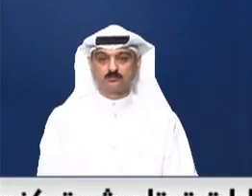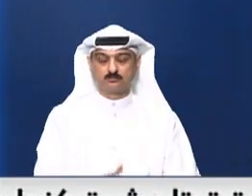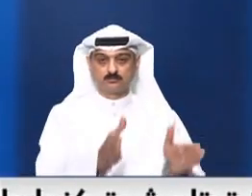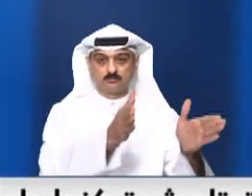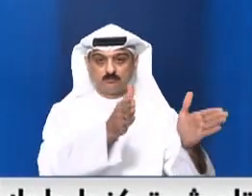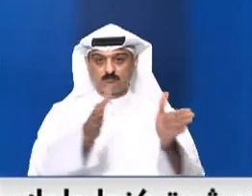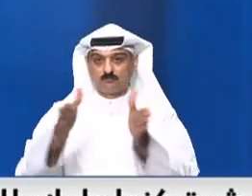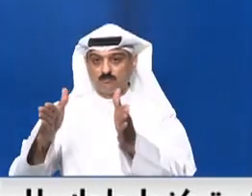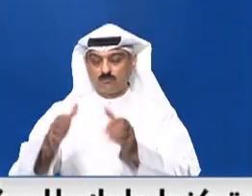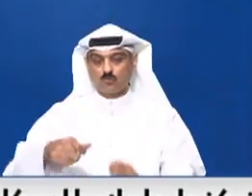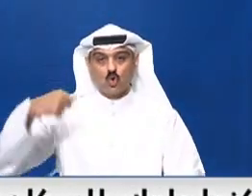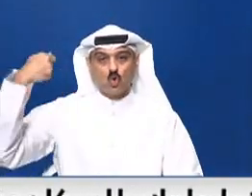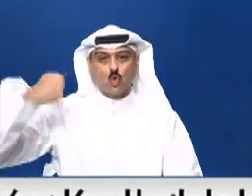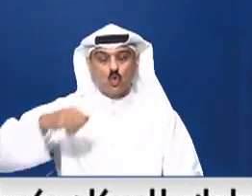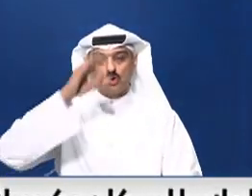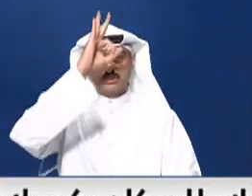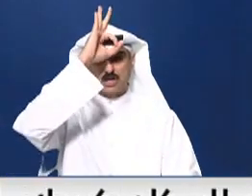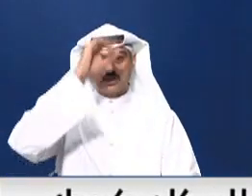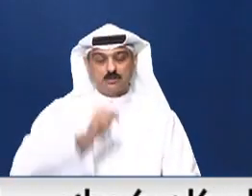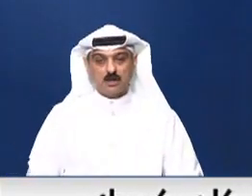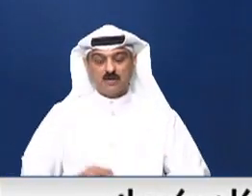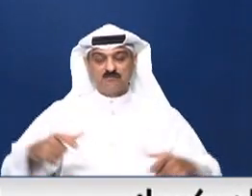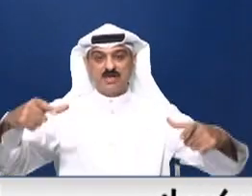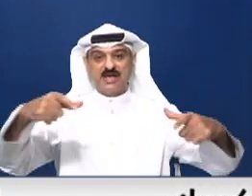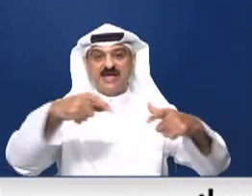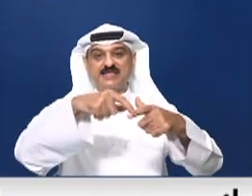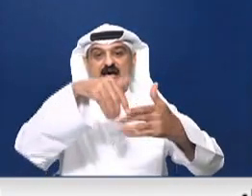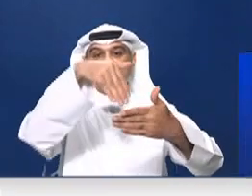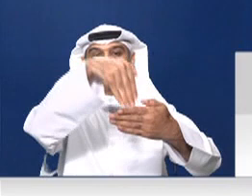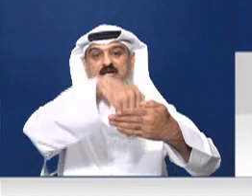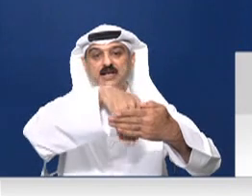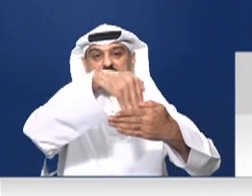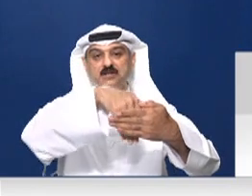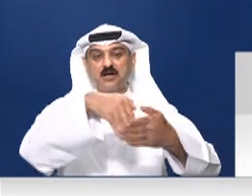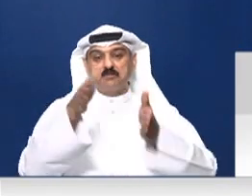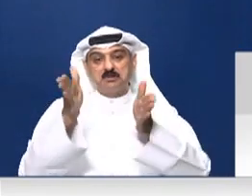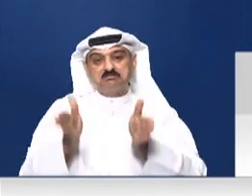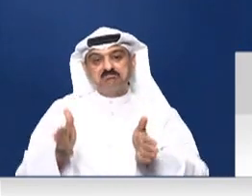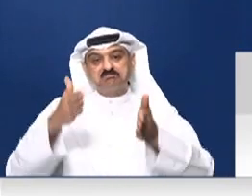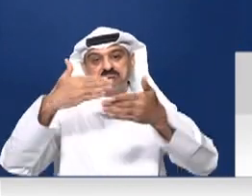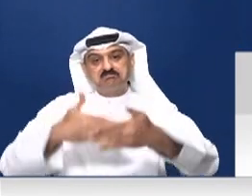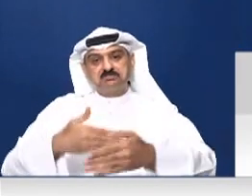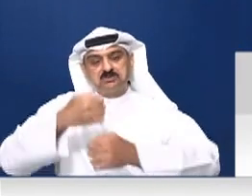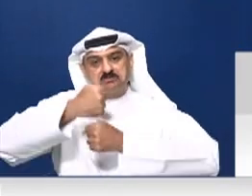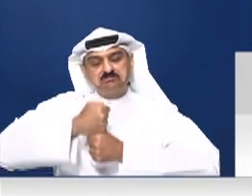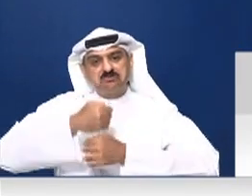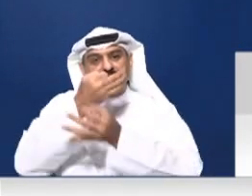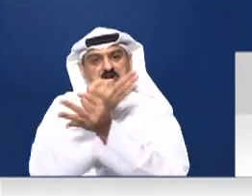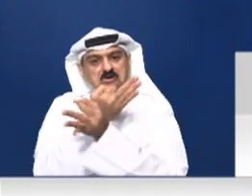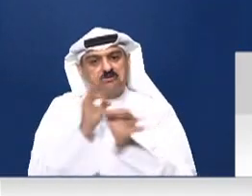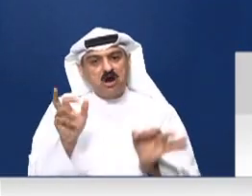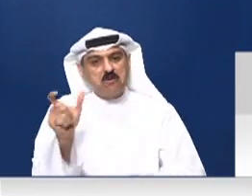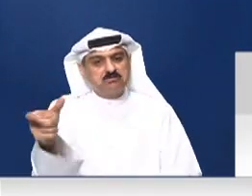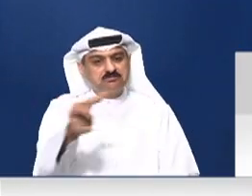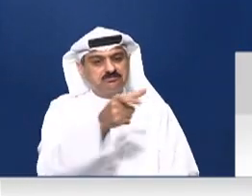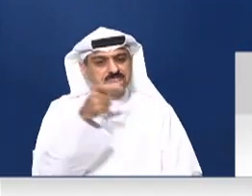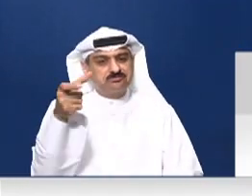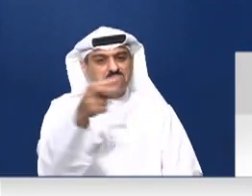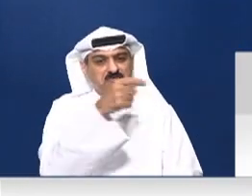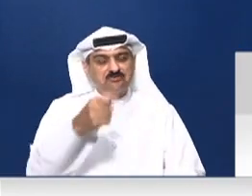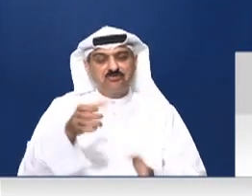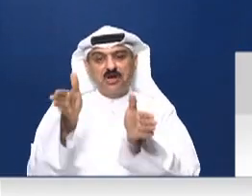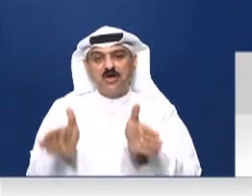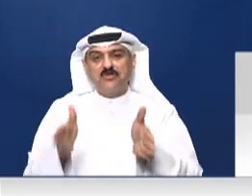تواصل وزارة الداخلية ممثلة بإدارة شؤون الانتخابات بتجهيز الصناديق الخاصة بيوم الاقتراع لانتخابات مجلس